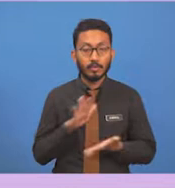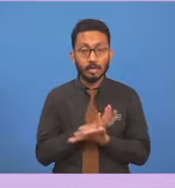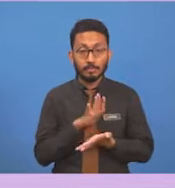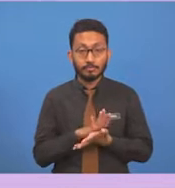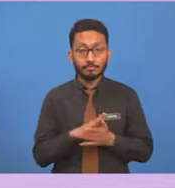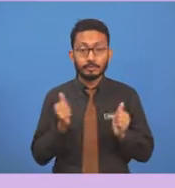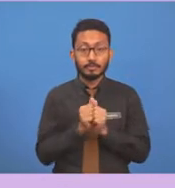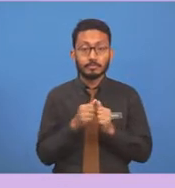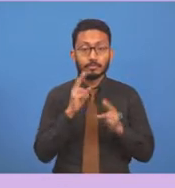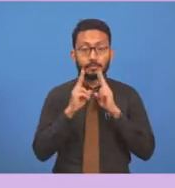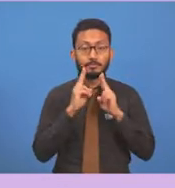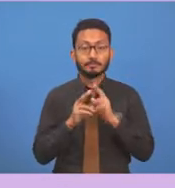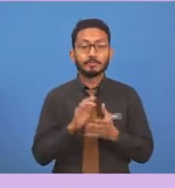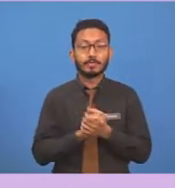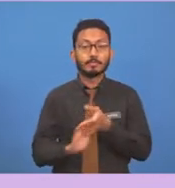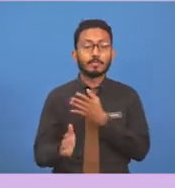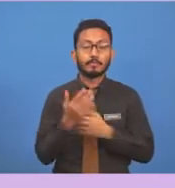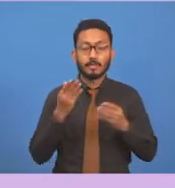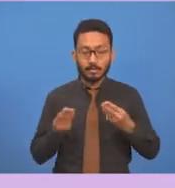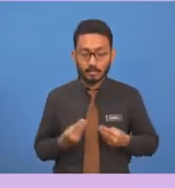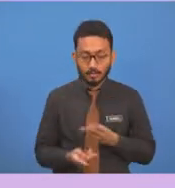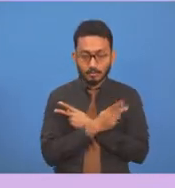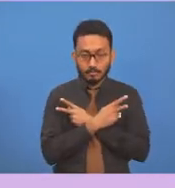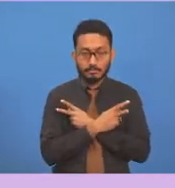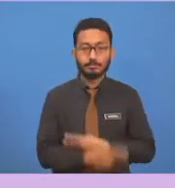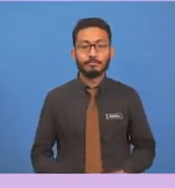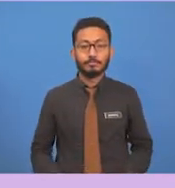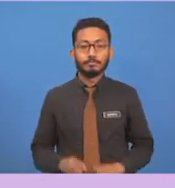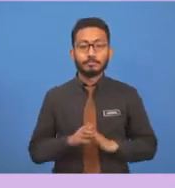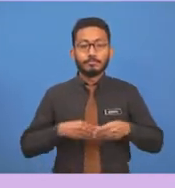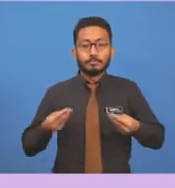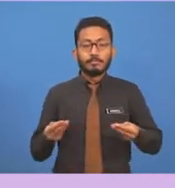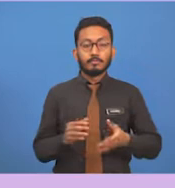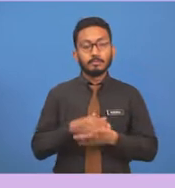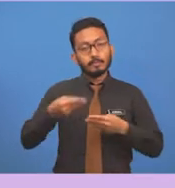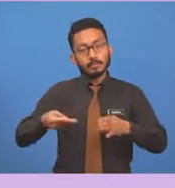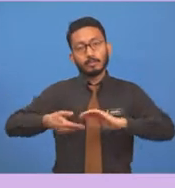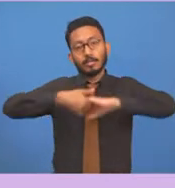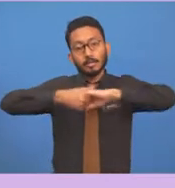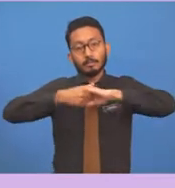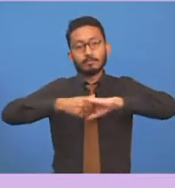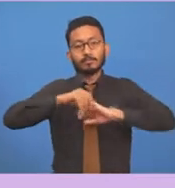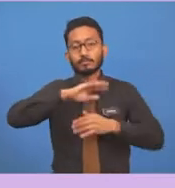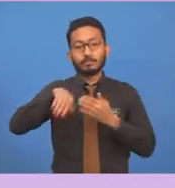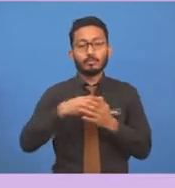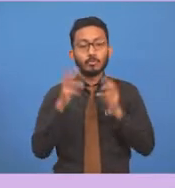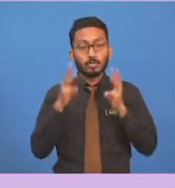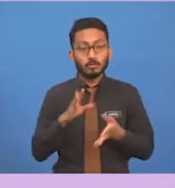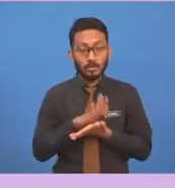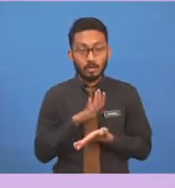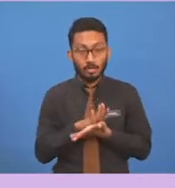mengucapkan terima kasih. Dua, memberikan salam kepada semua guru dan warga